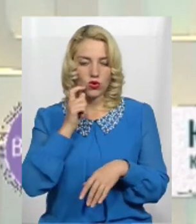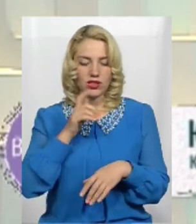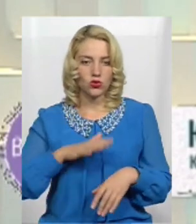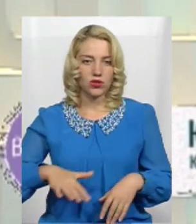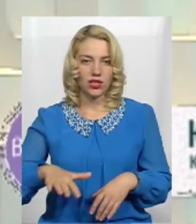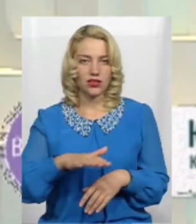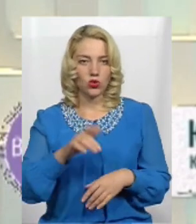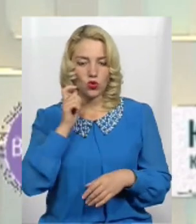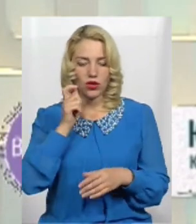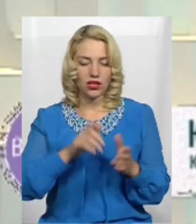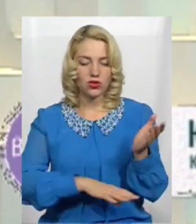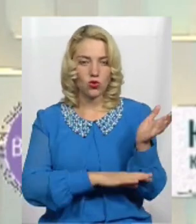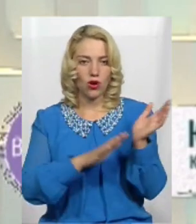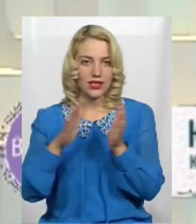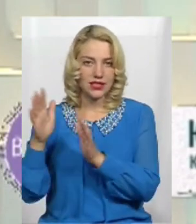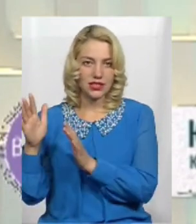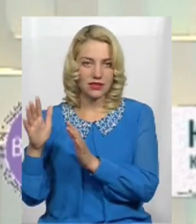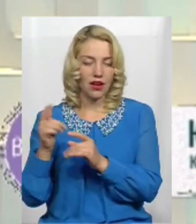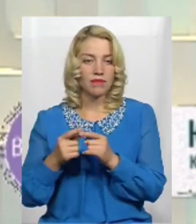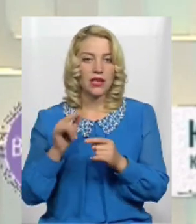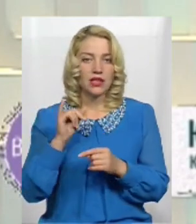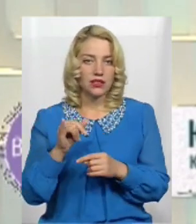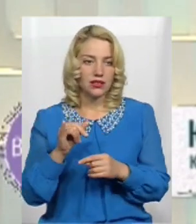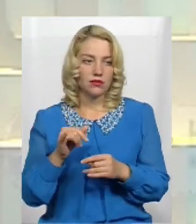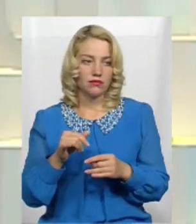території, українського лісництва. Буквально